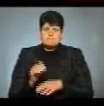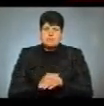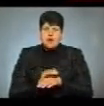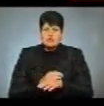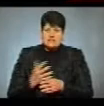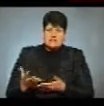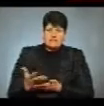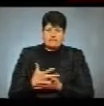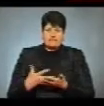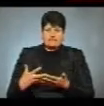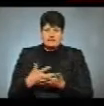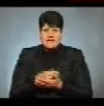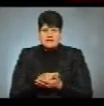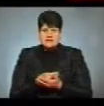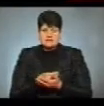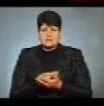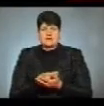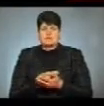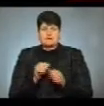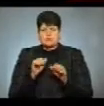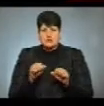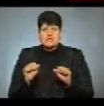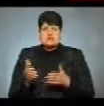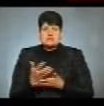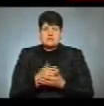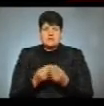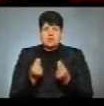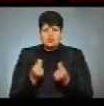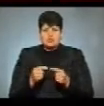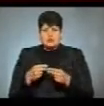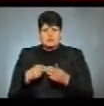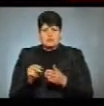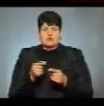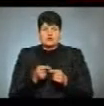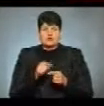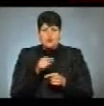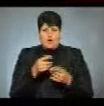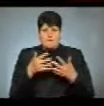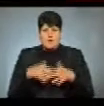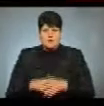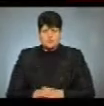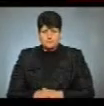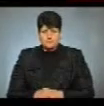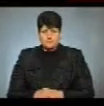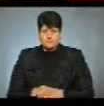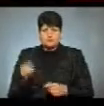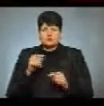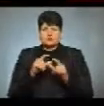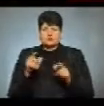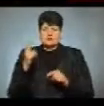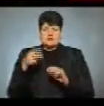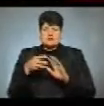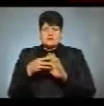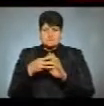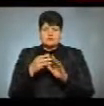благодійним внескам українських діаспорян ми змогли зібрати необхідні кошти для придбання цього апарату. У тернопільській школі номер